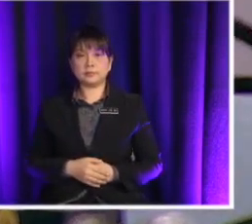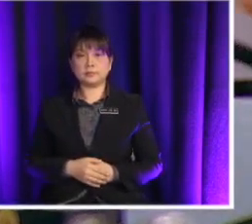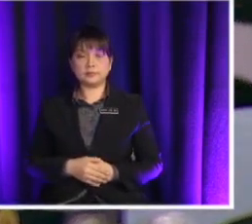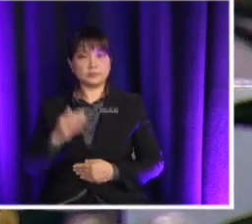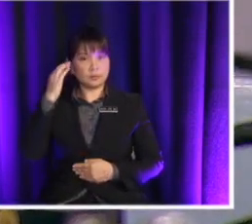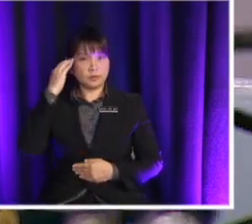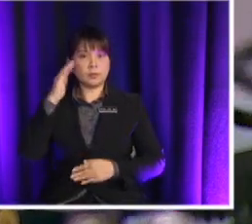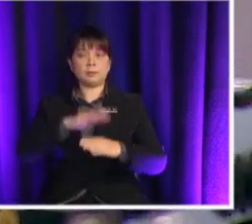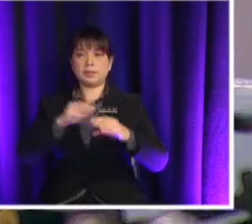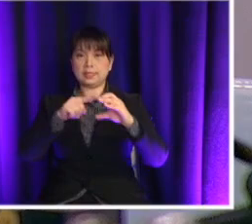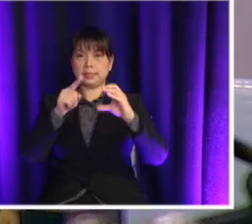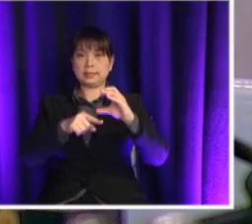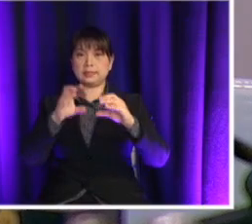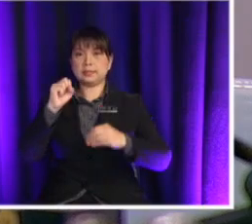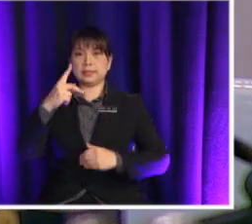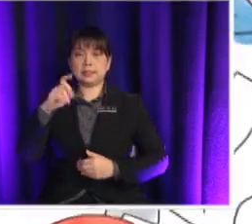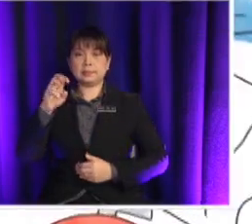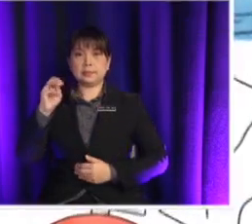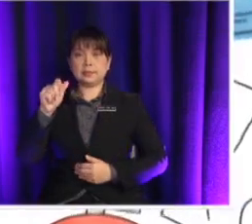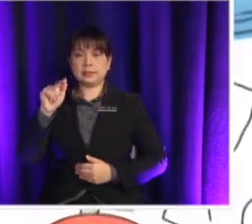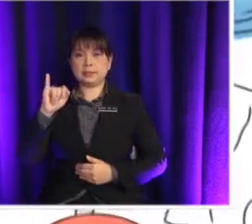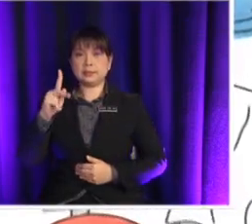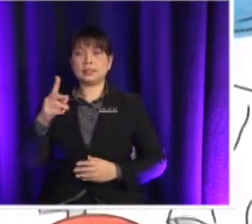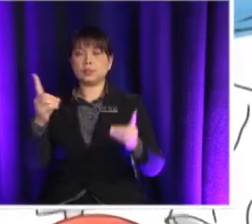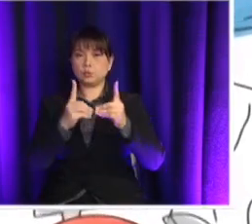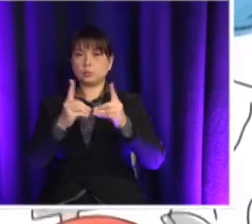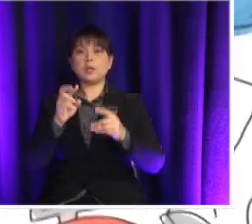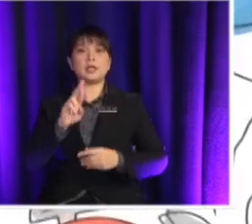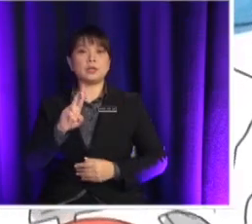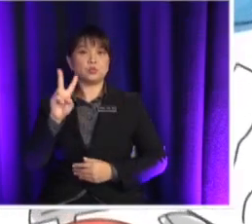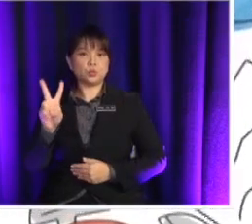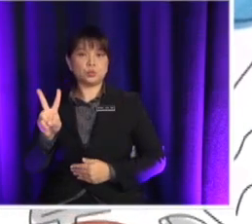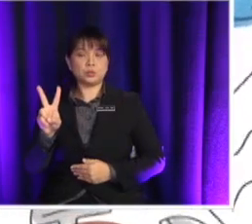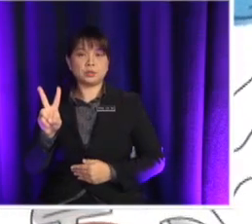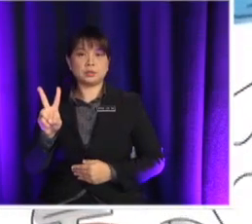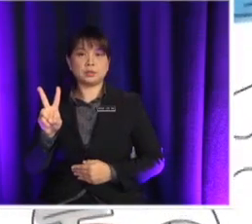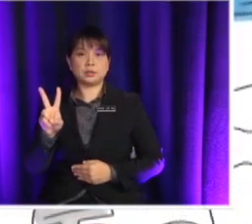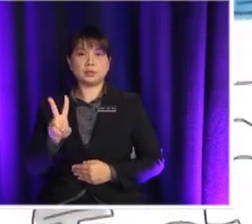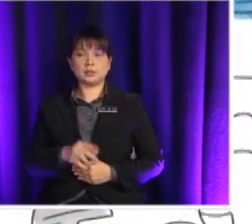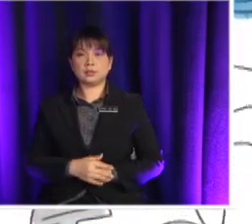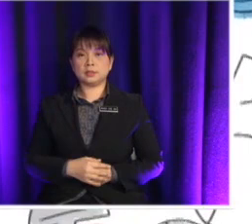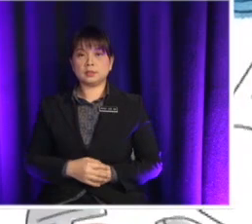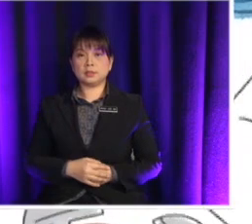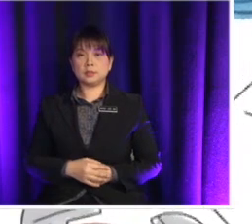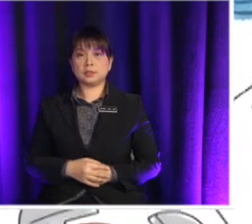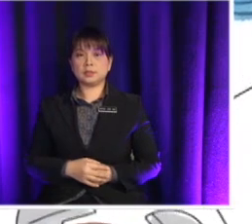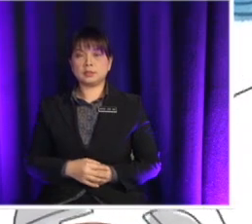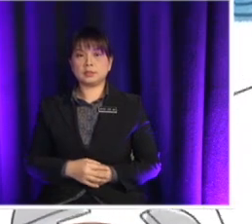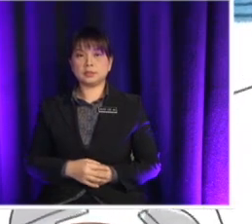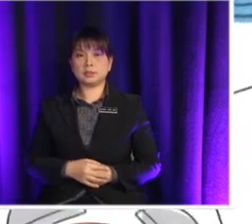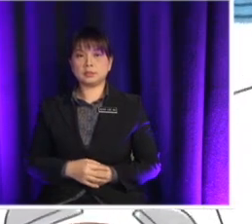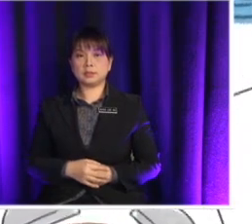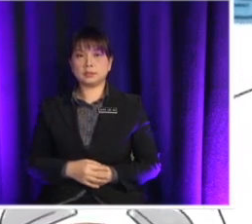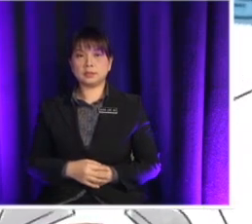kita base jumpa dengan R2. Okey, base jumpa dengan R2. Okey, base jumpa dengan R2. Okey, kata contoh sini kita punya R2